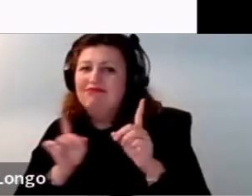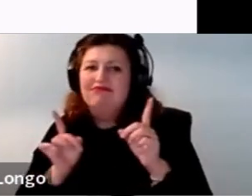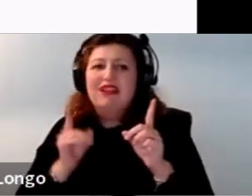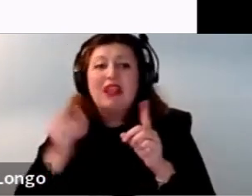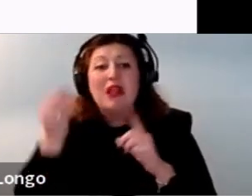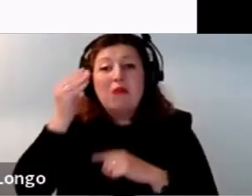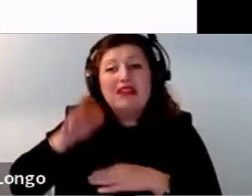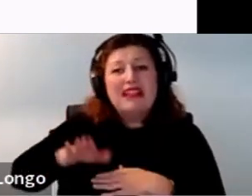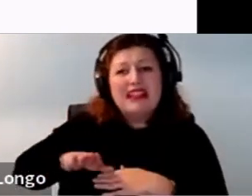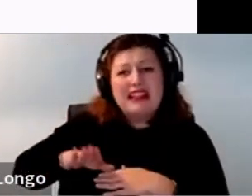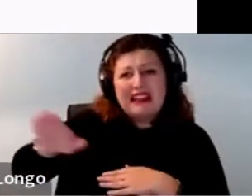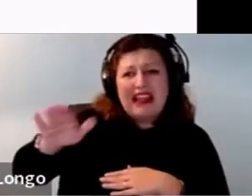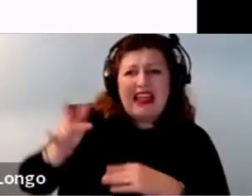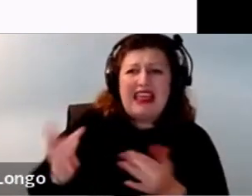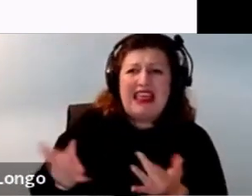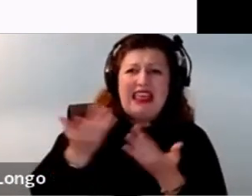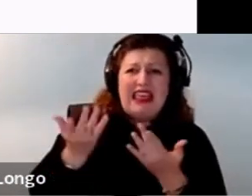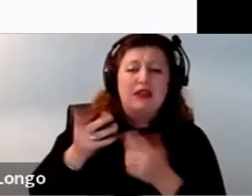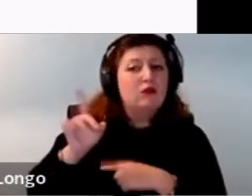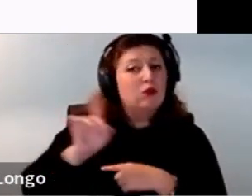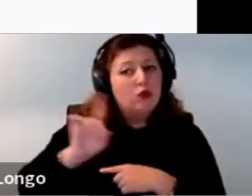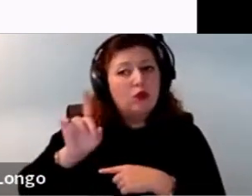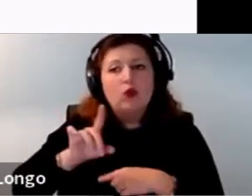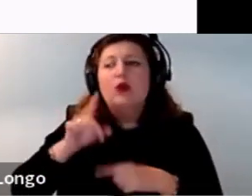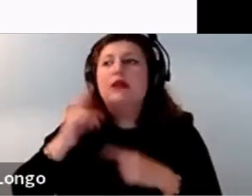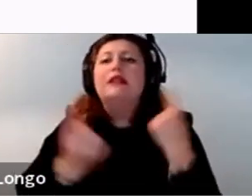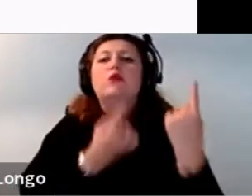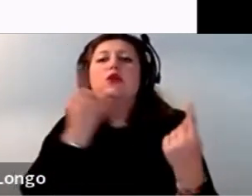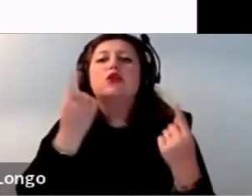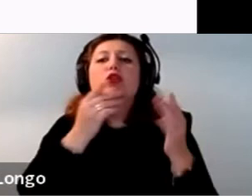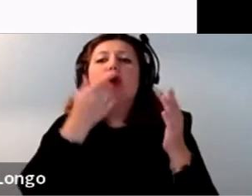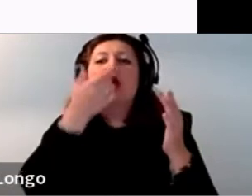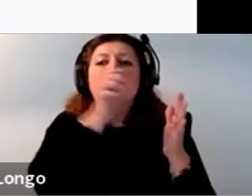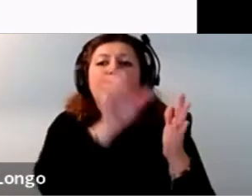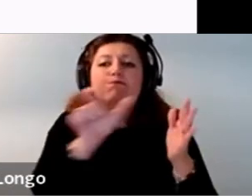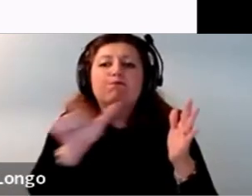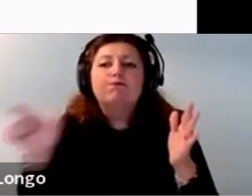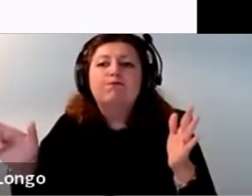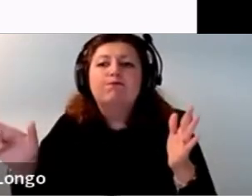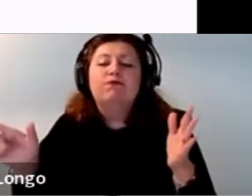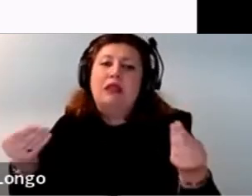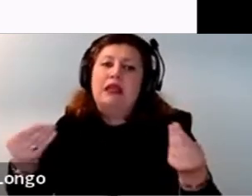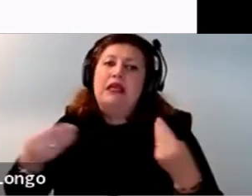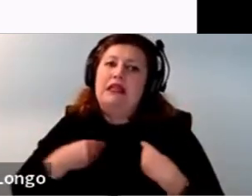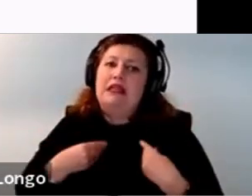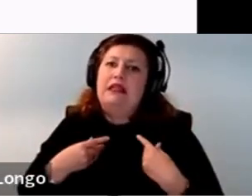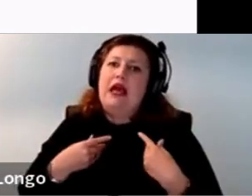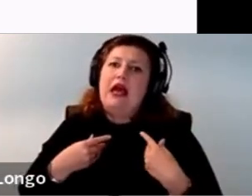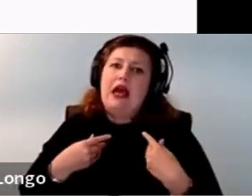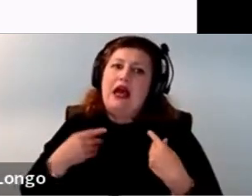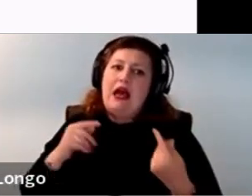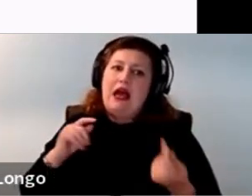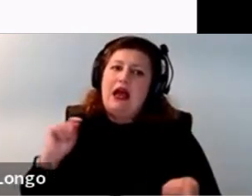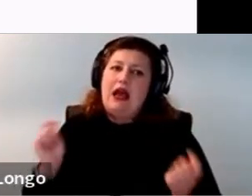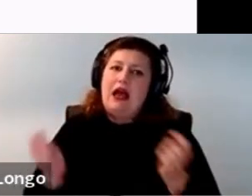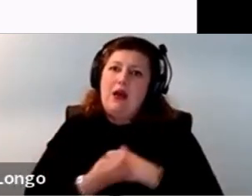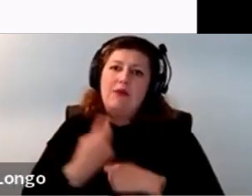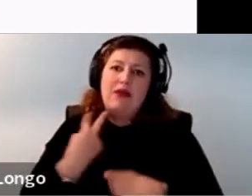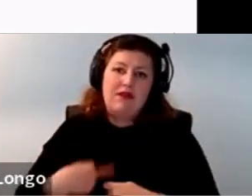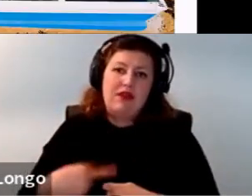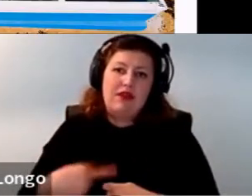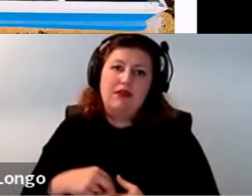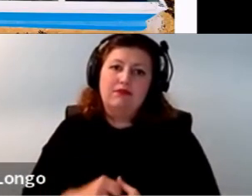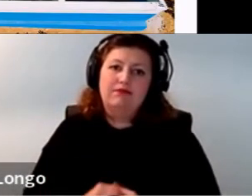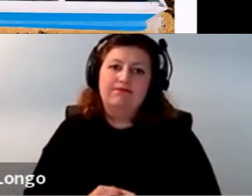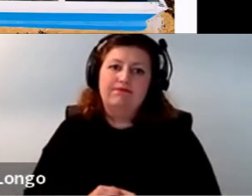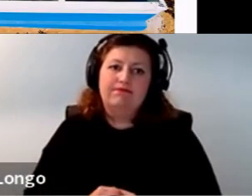una balaustra, ma in certi casi, in certi contesti, può veramente fare la differenza.